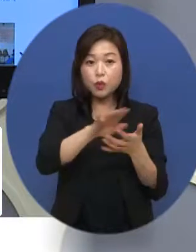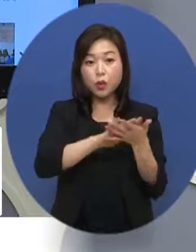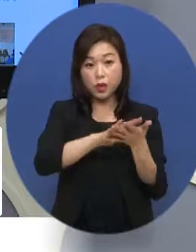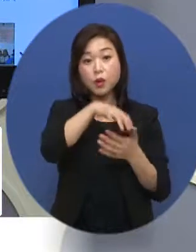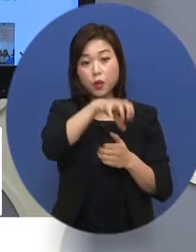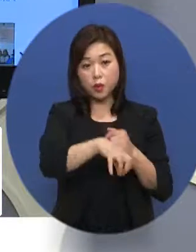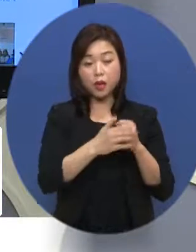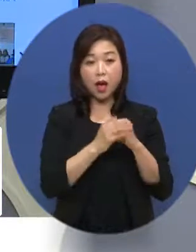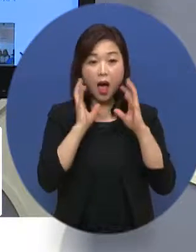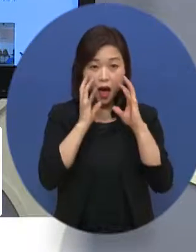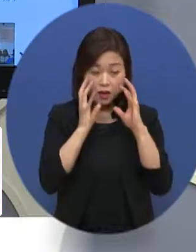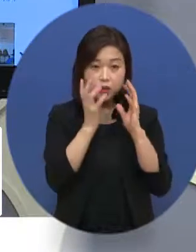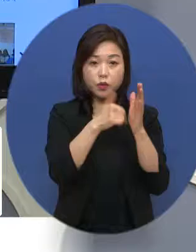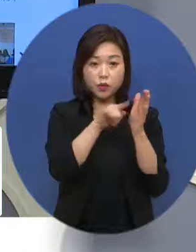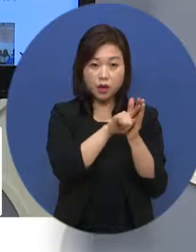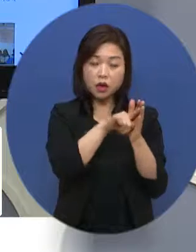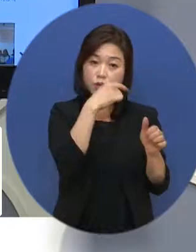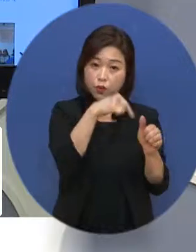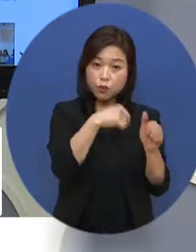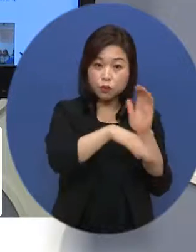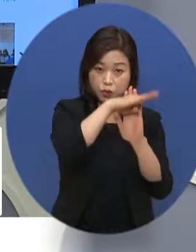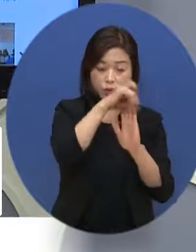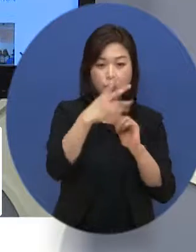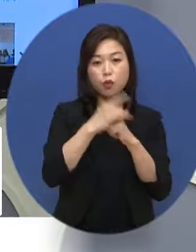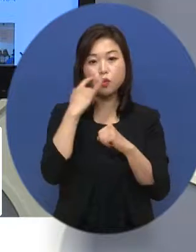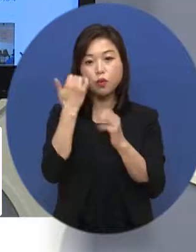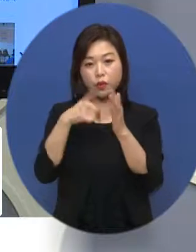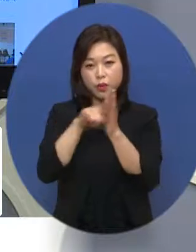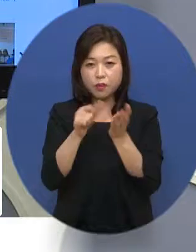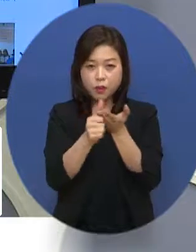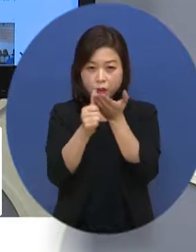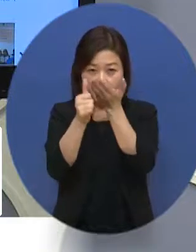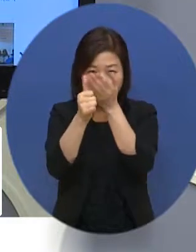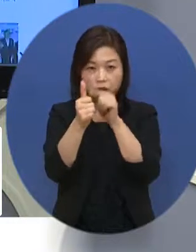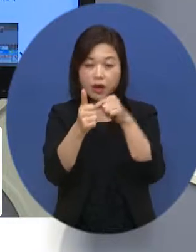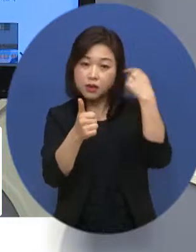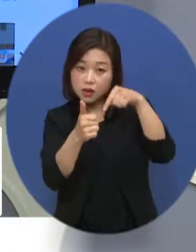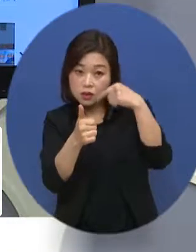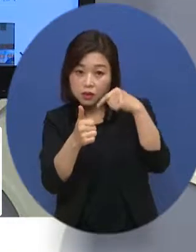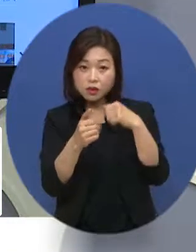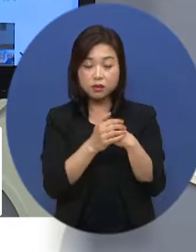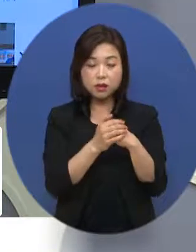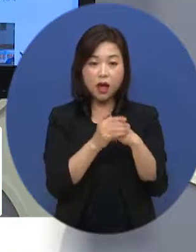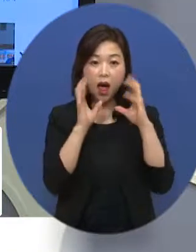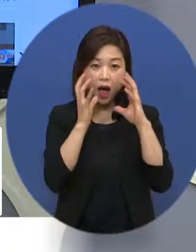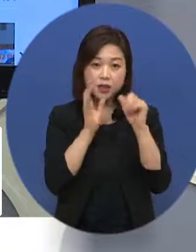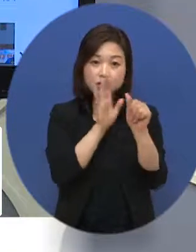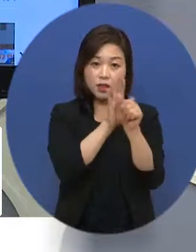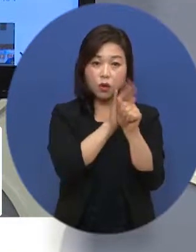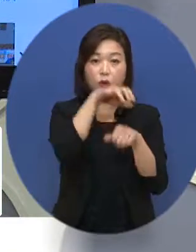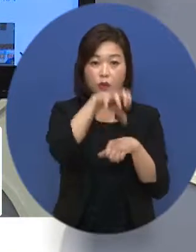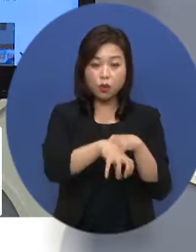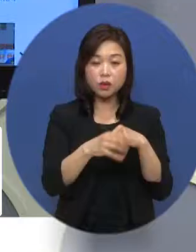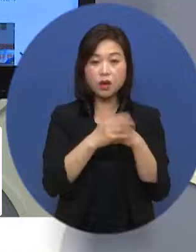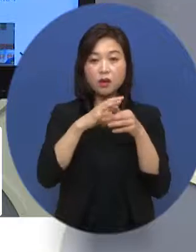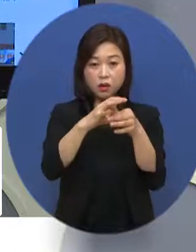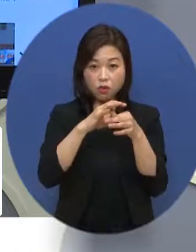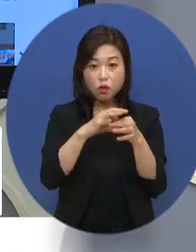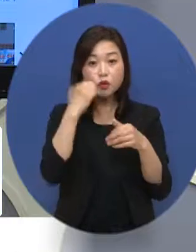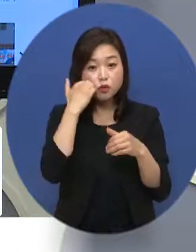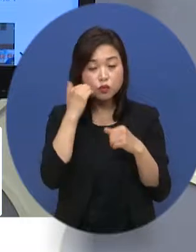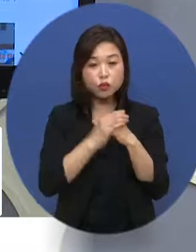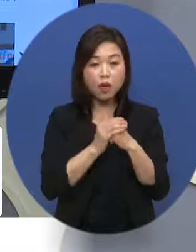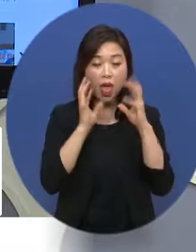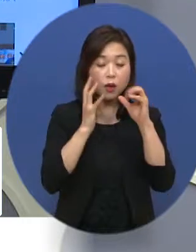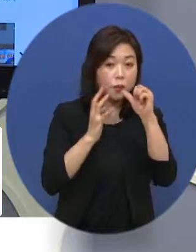다양한 교육 프로그램과 부모를 위한 요가 프로그램을 제공하는 육아지원 공간으로 이용 대상자는 영유아와